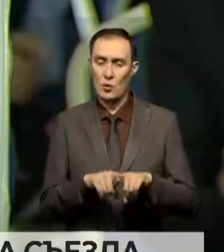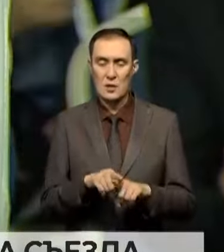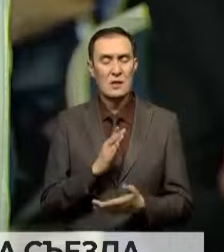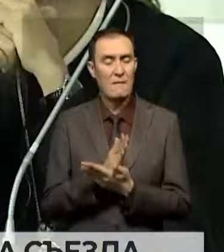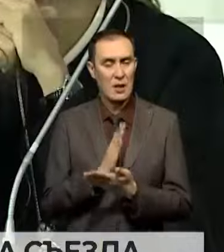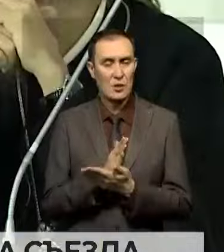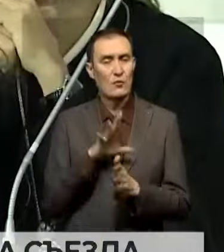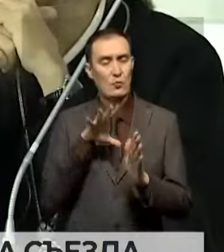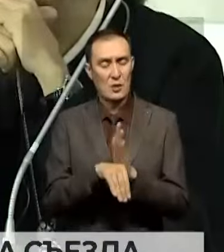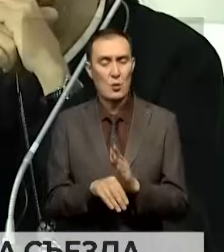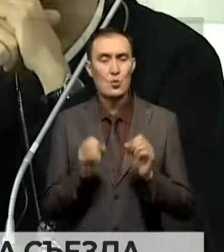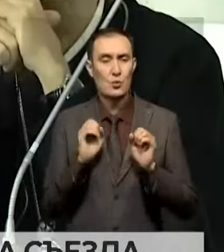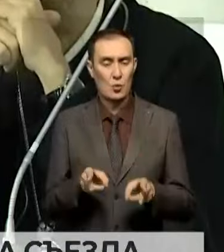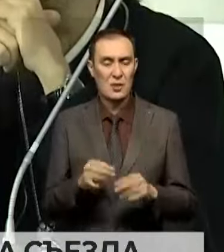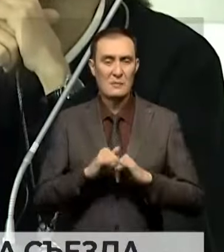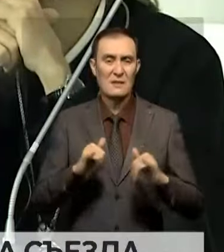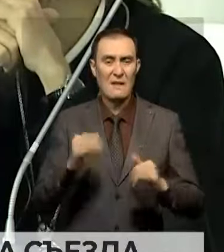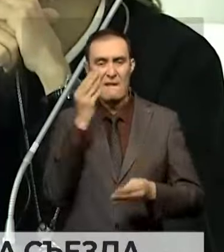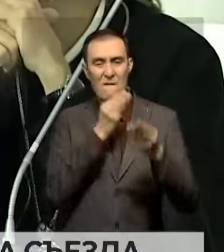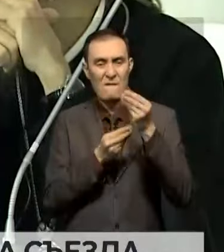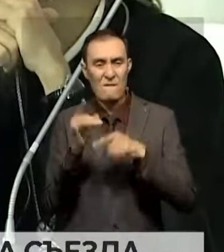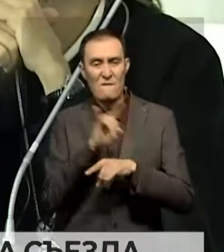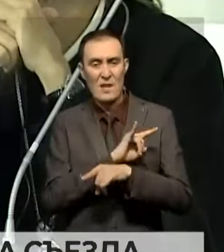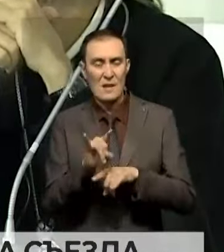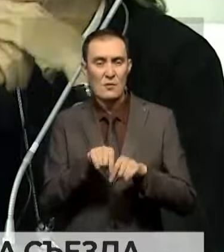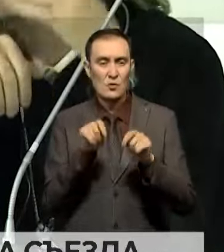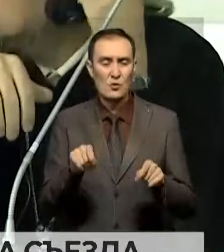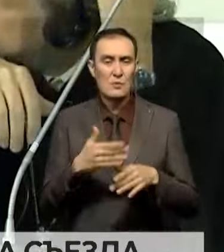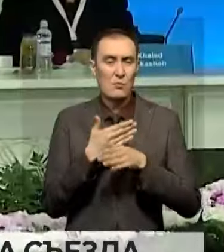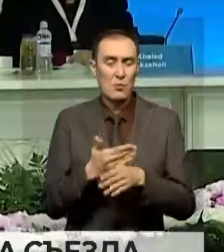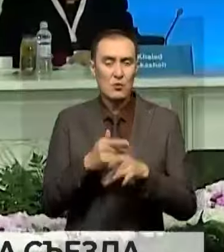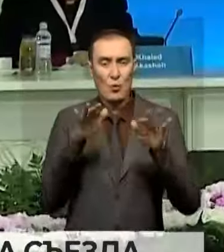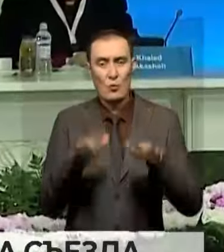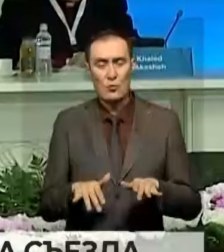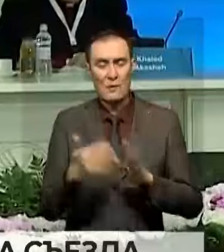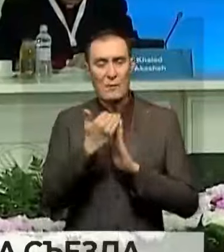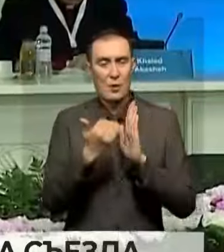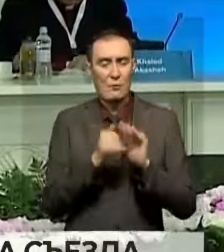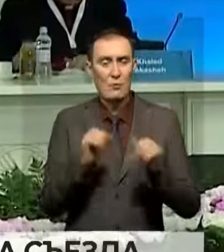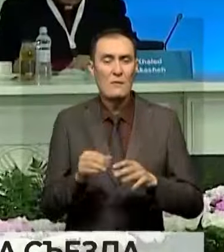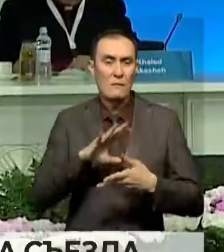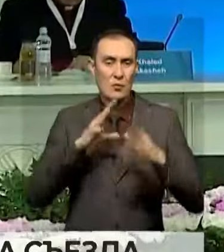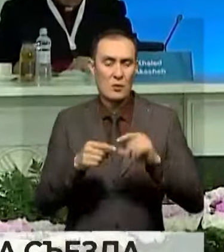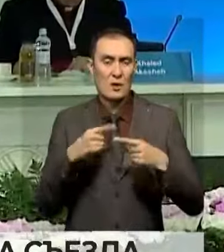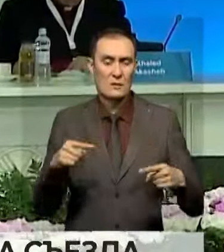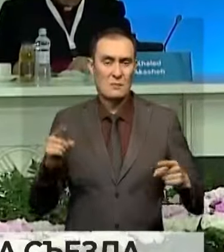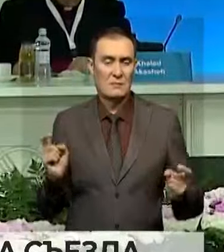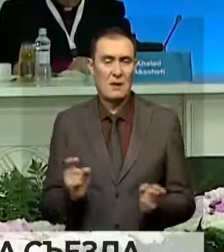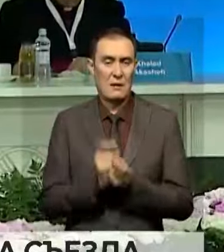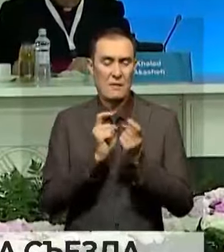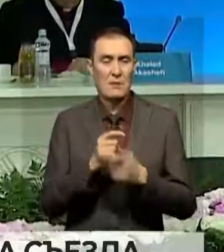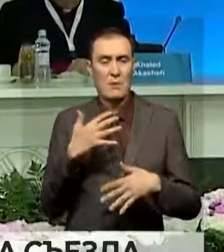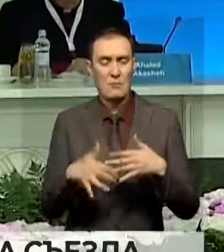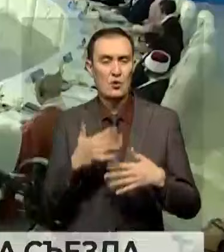представляют угрозу человечеству. Распространение фейков, в том числе созданных с помощью искусственного интеллекта, могут приводить к различным столкновениям